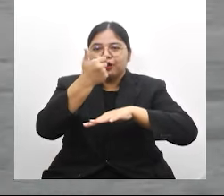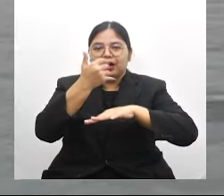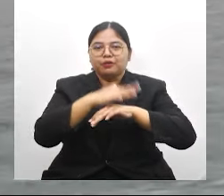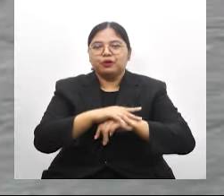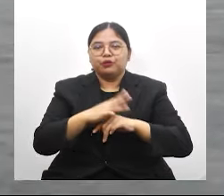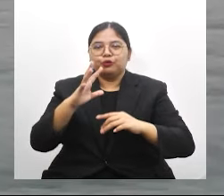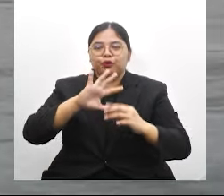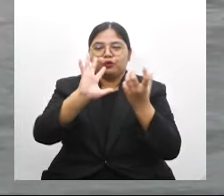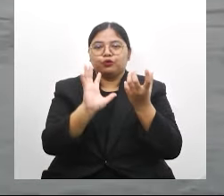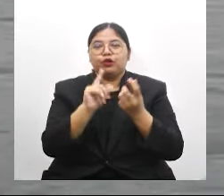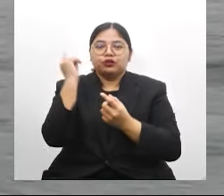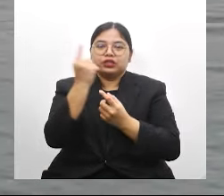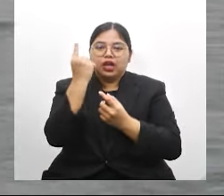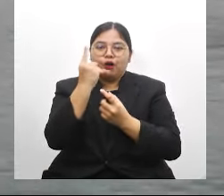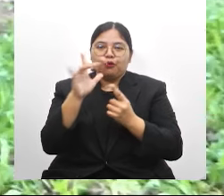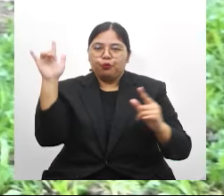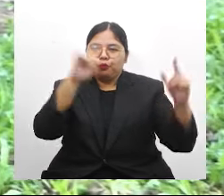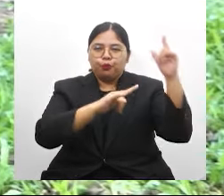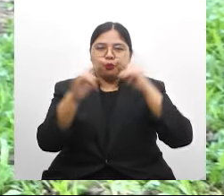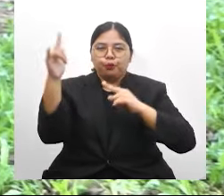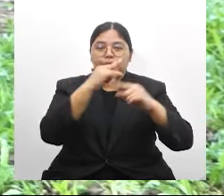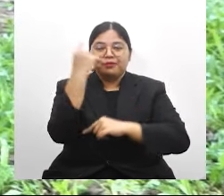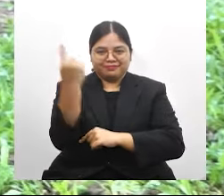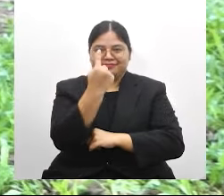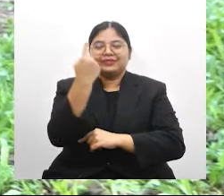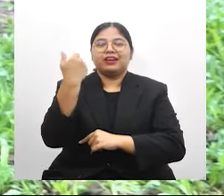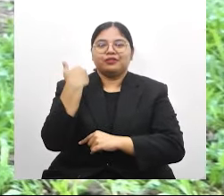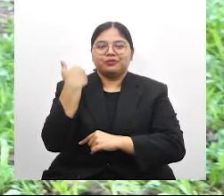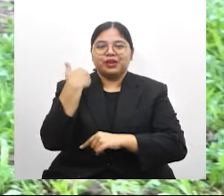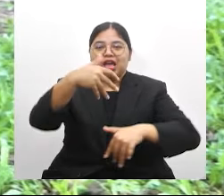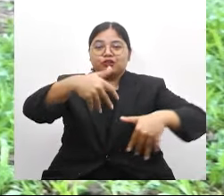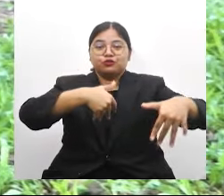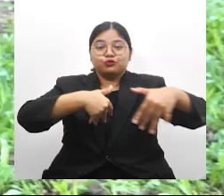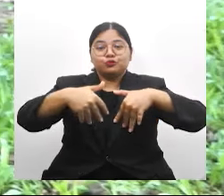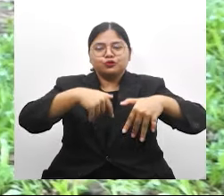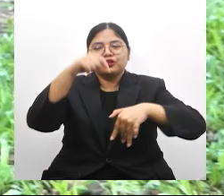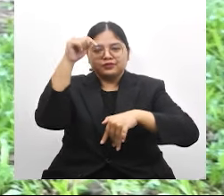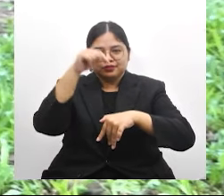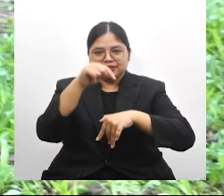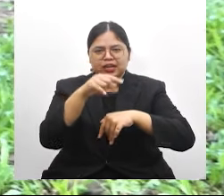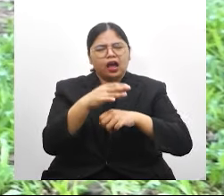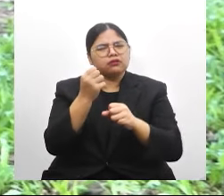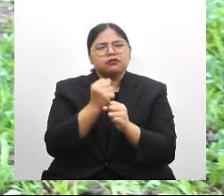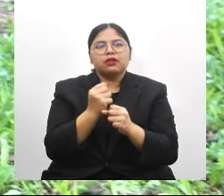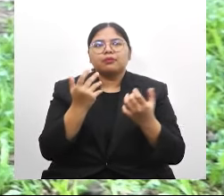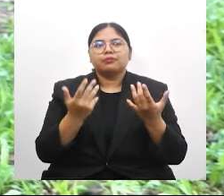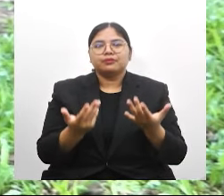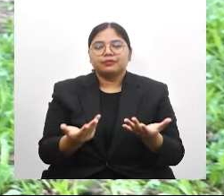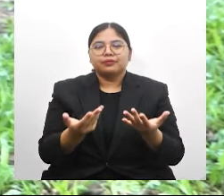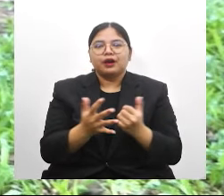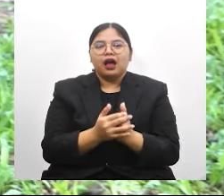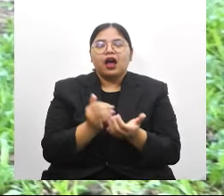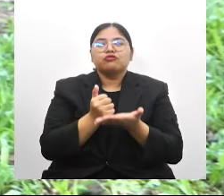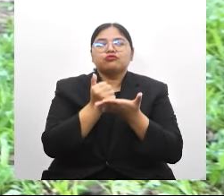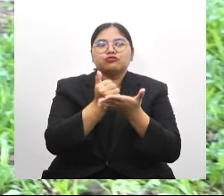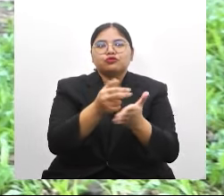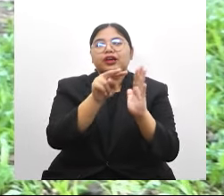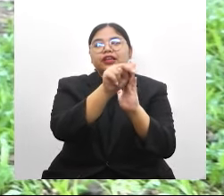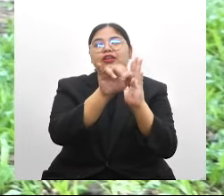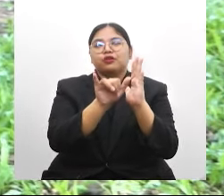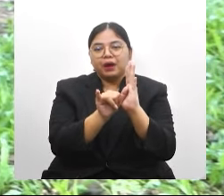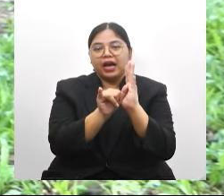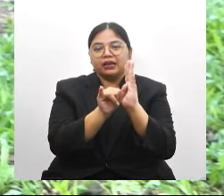นะคะเพราะฉะนั้นเนี่ยการบ้านหลักของผู้บริหารที่ชุมชนที่นี่นะคะก็คือเราจะต้องทำยังไงเพื่อที่จะให้ตอบสนองนโยบายของทาง